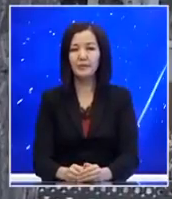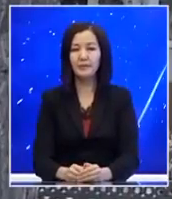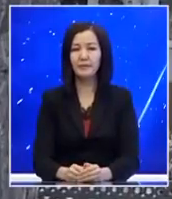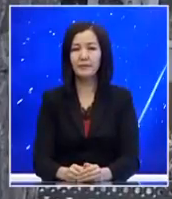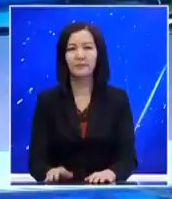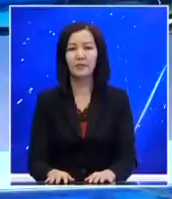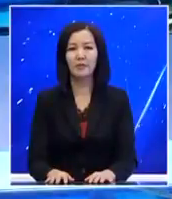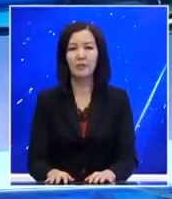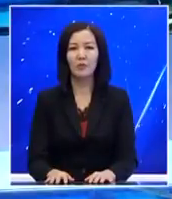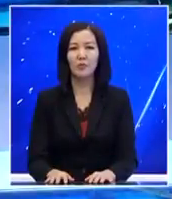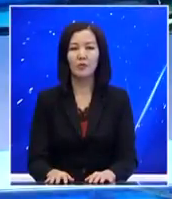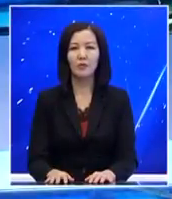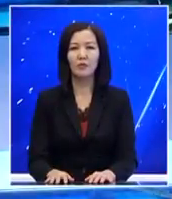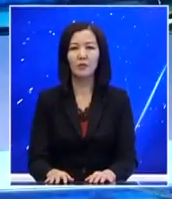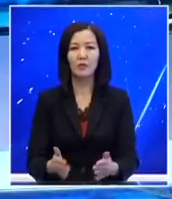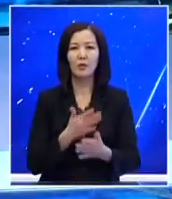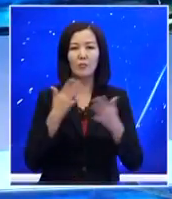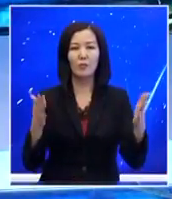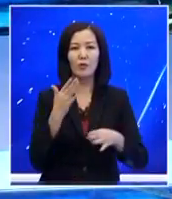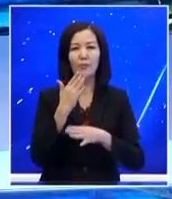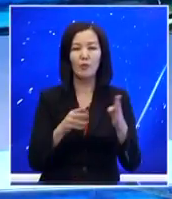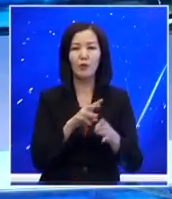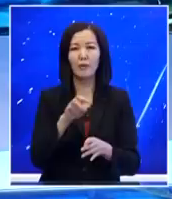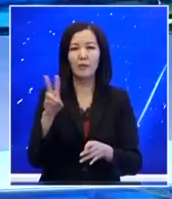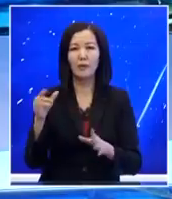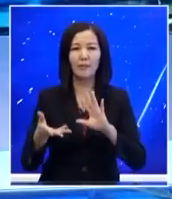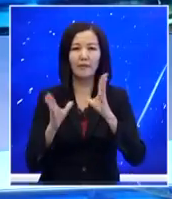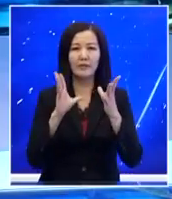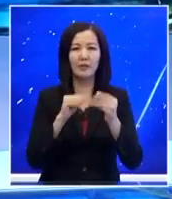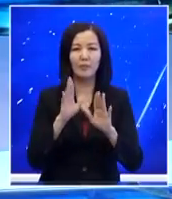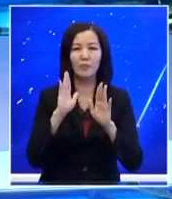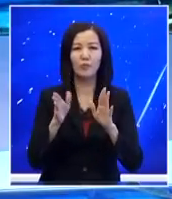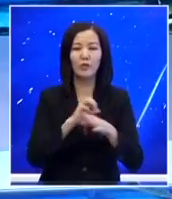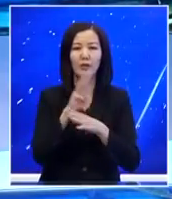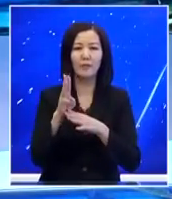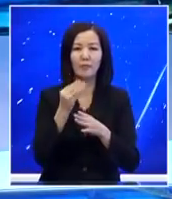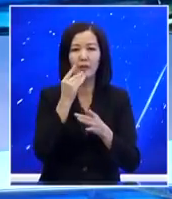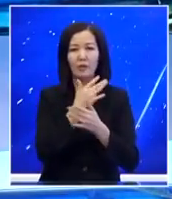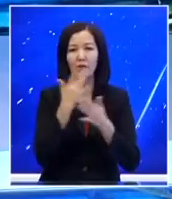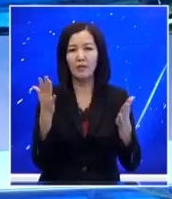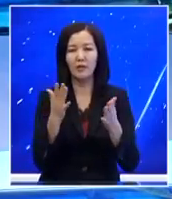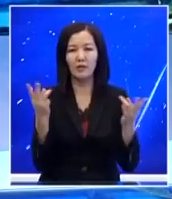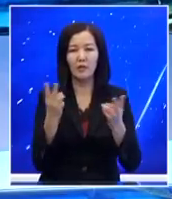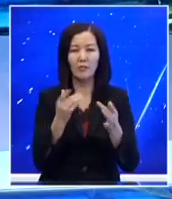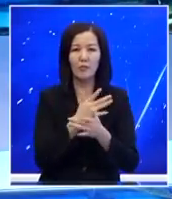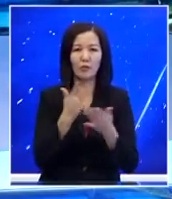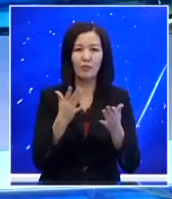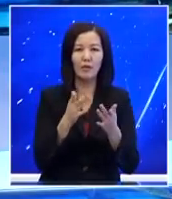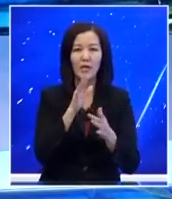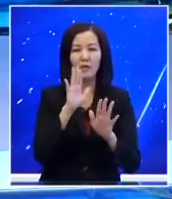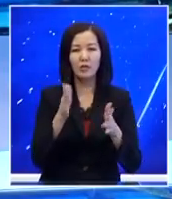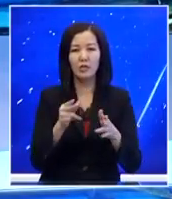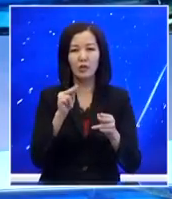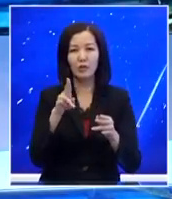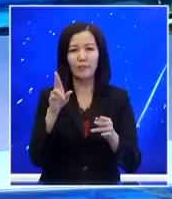Талдыкурган. Более 1,5 миллиона человек по всей стране будут обеспечены продуктово-бытовыми наборами в период